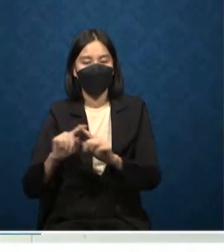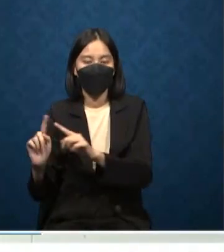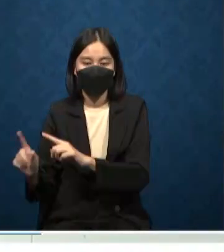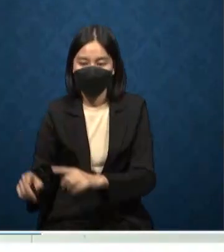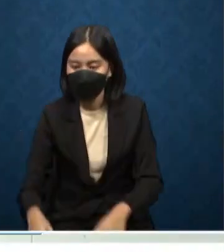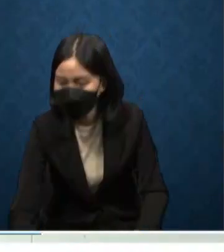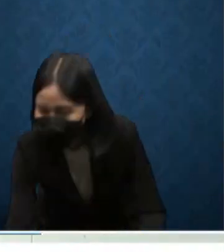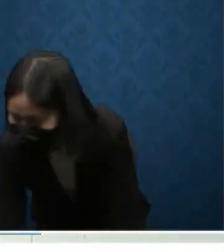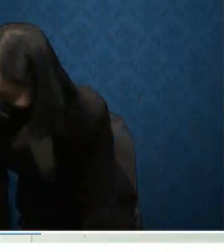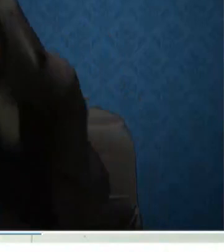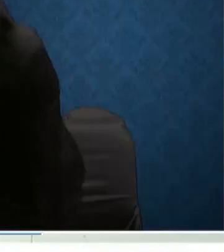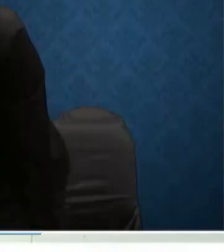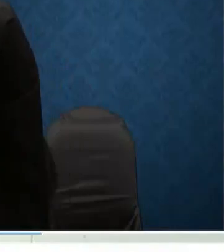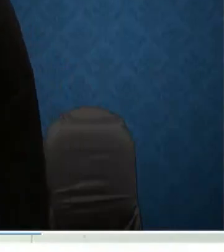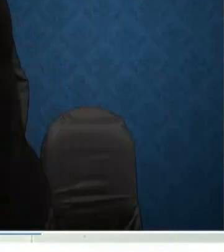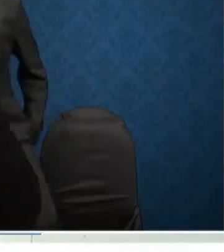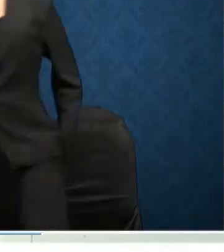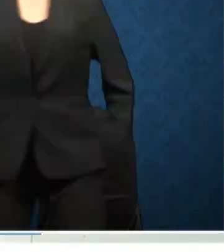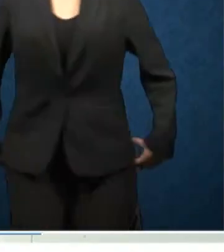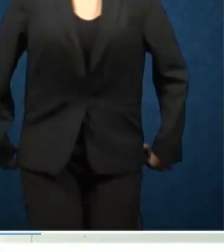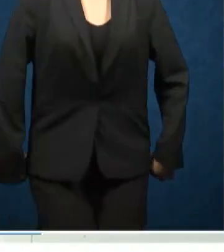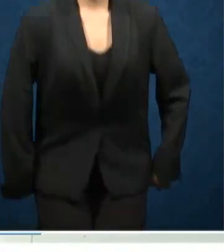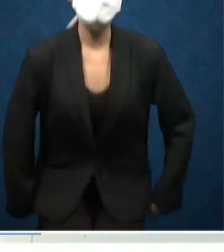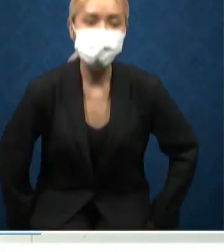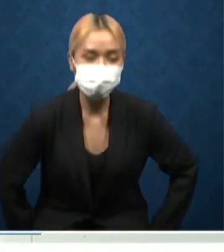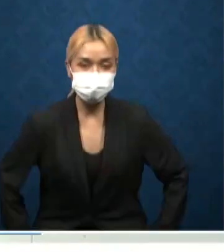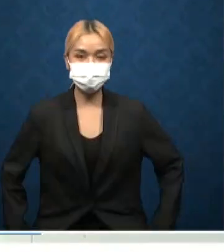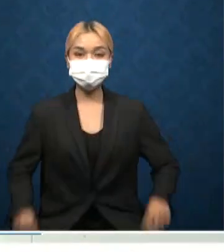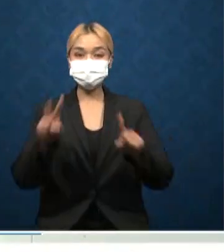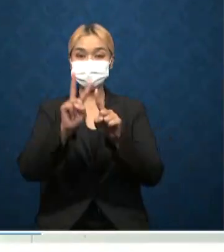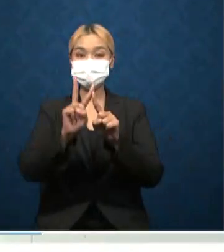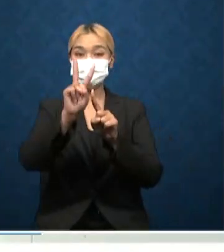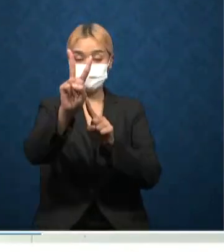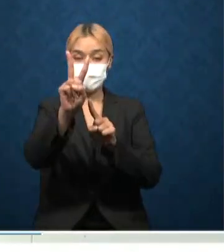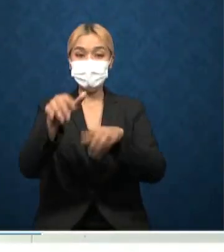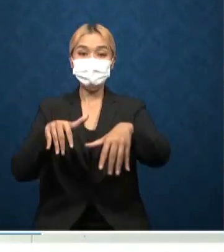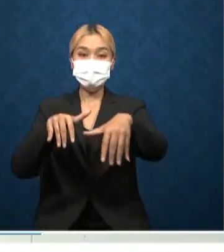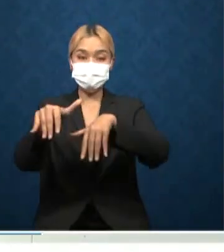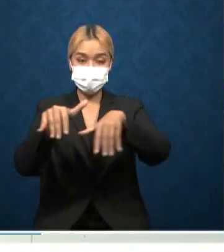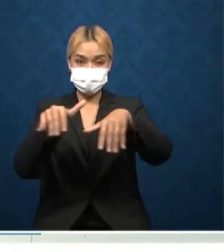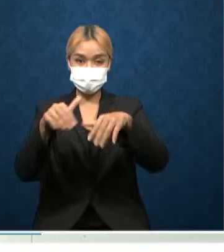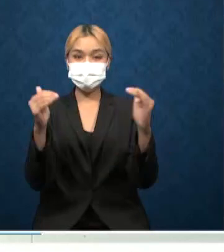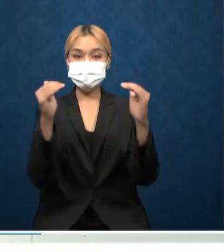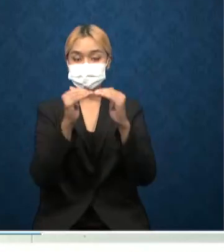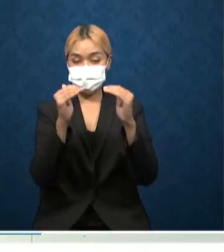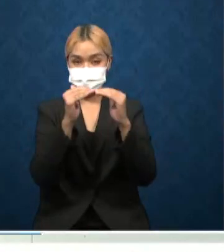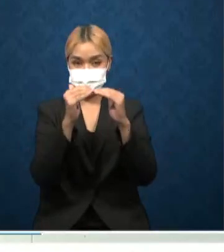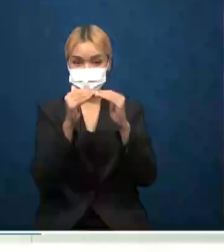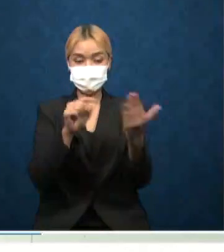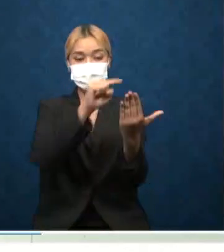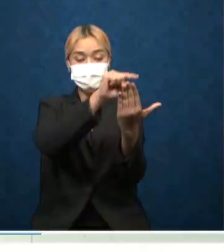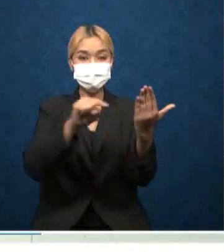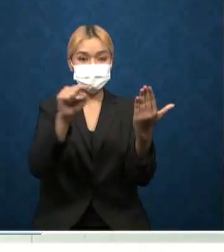ประเด็นที่ 2ก็คือการส่งเสริมให้ประชาชนผู้มีสิทธิ์เลือกตั้งได้ตรารู้และความ